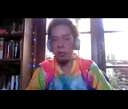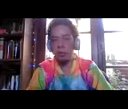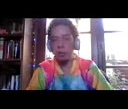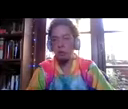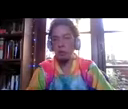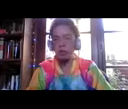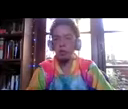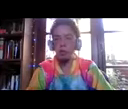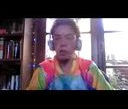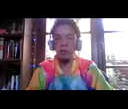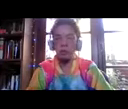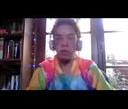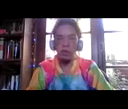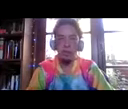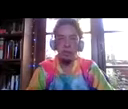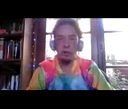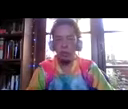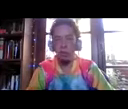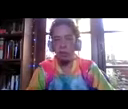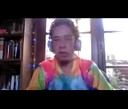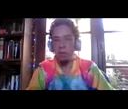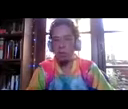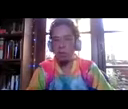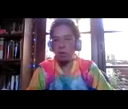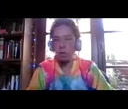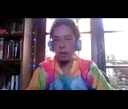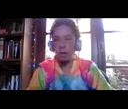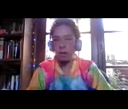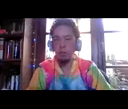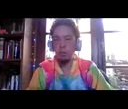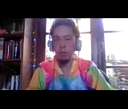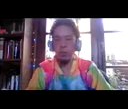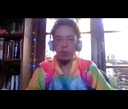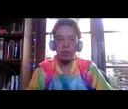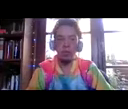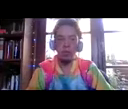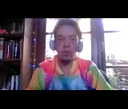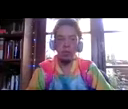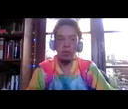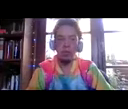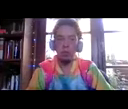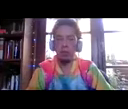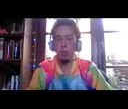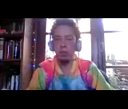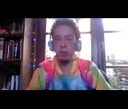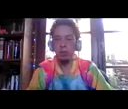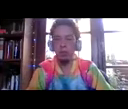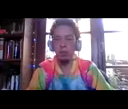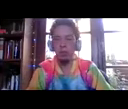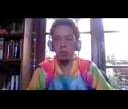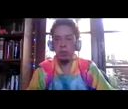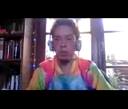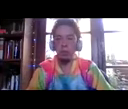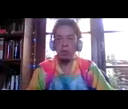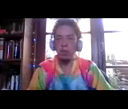manque d'hormones et la difficulté pour accéder à des traitements de santé, on a conformé cette assemblée en